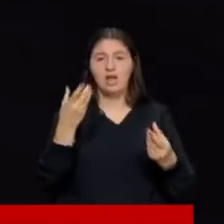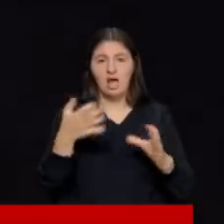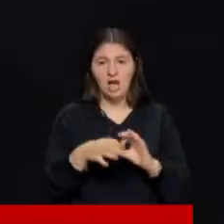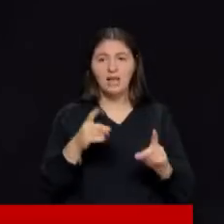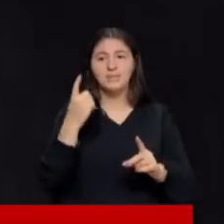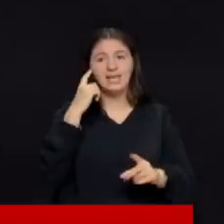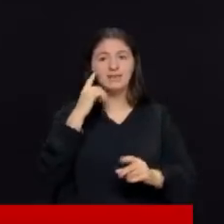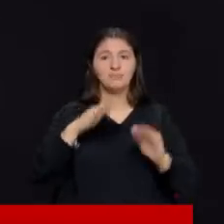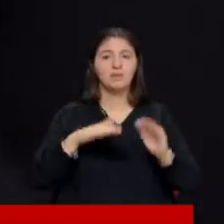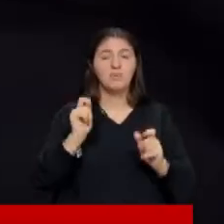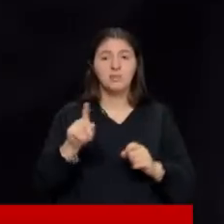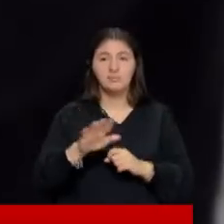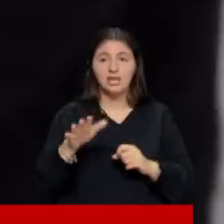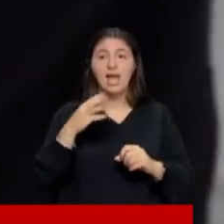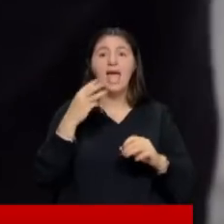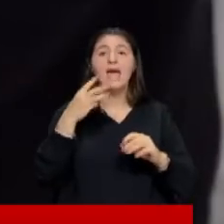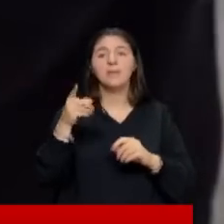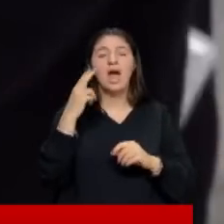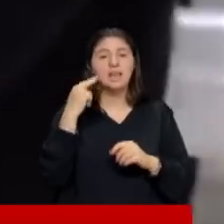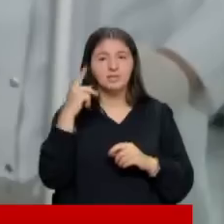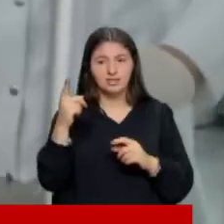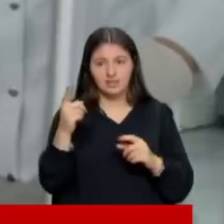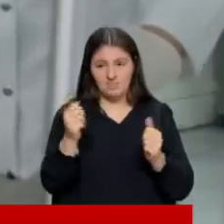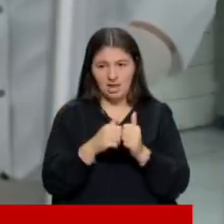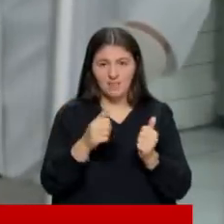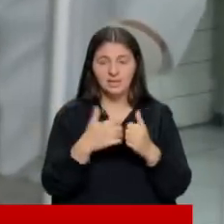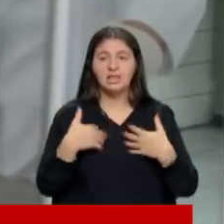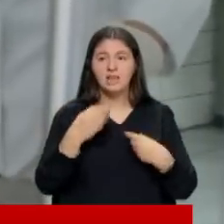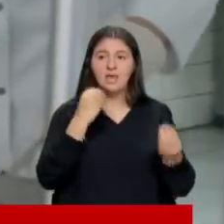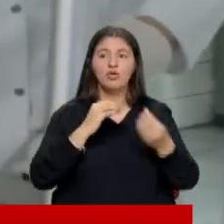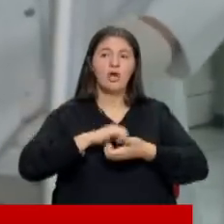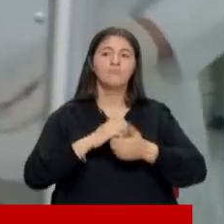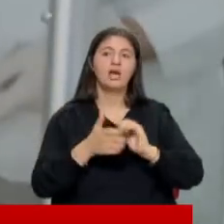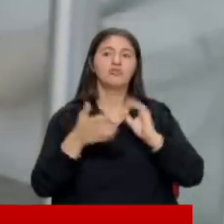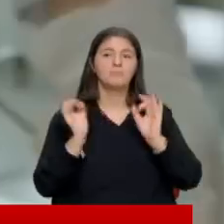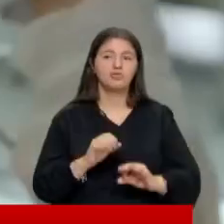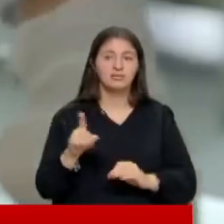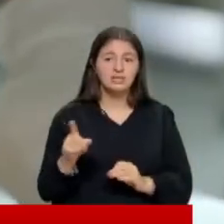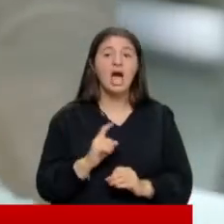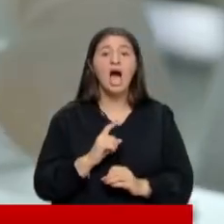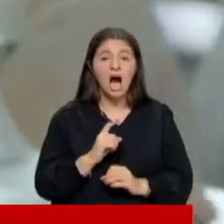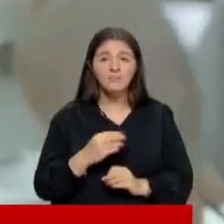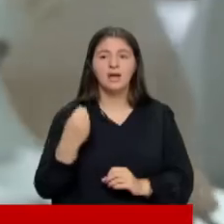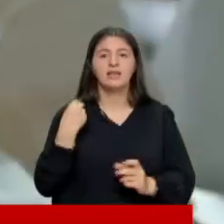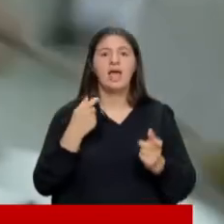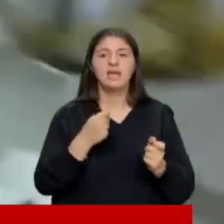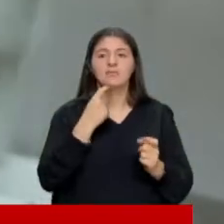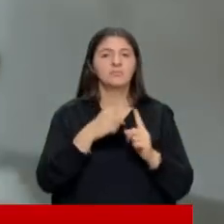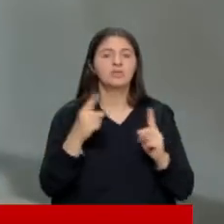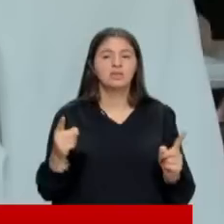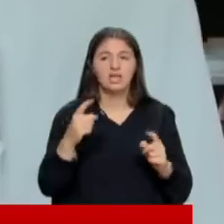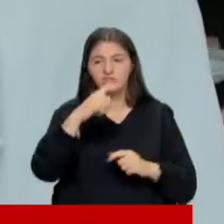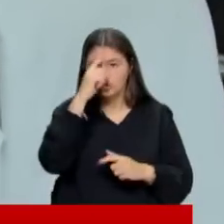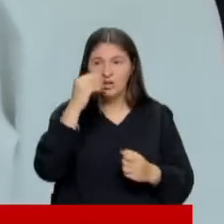bir tanıtım klibi çekti Emine Erdoğan'ın himayesinde sağlıklı besleniyorum kampanyası başlatıldı ama yeni eğitim öğretim yılında